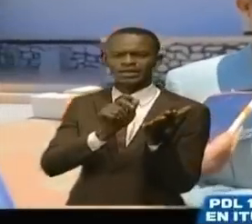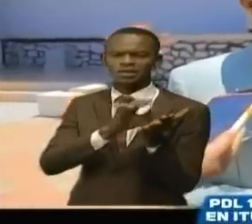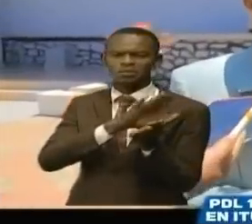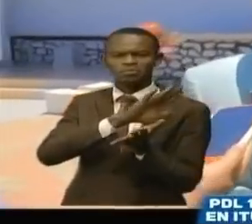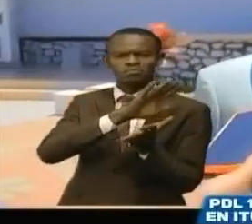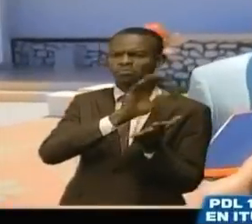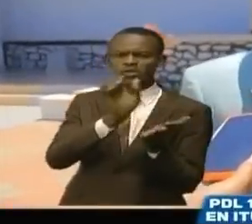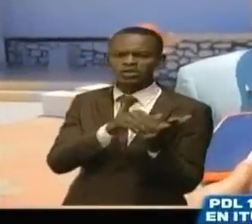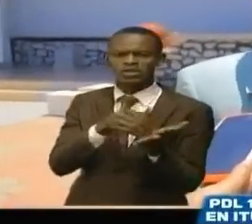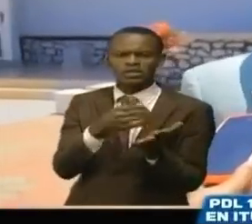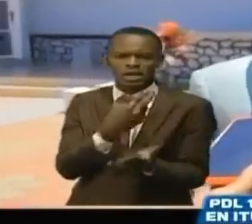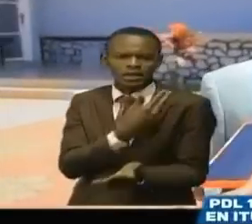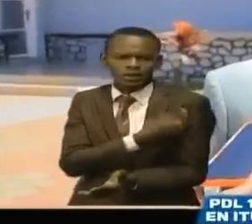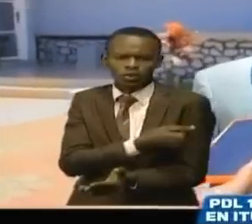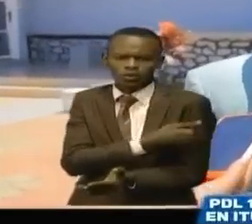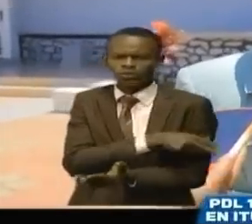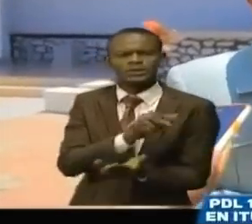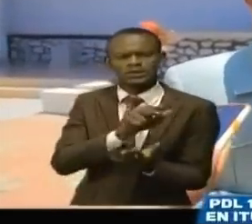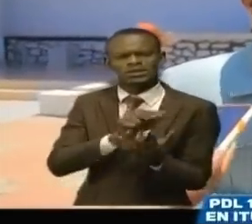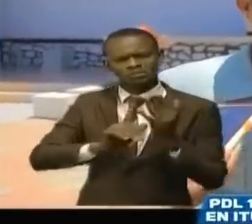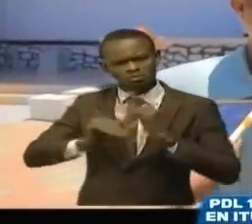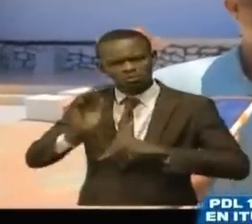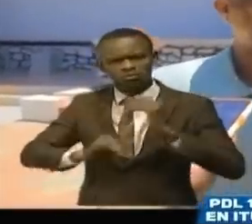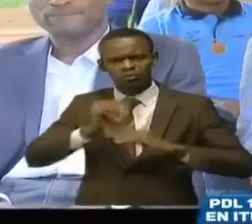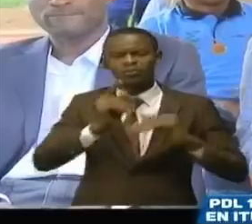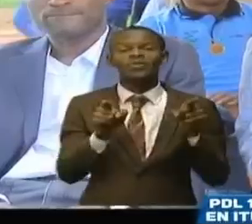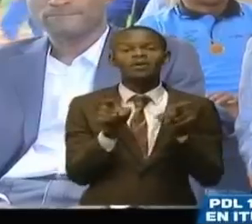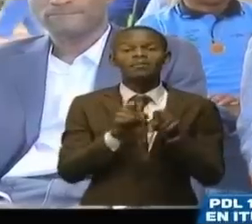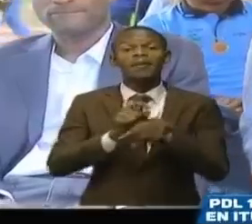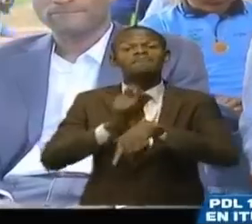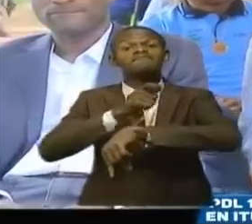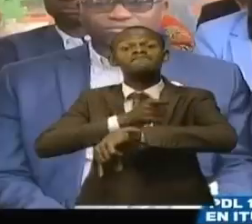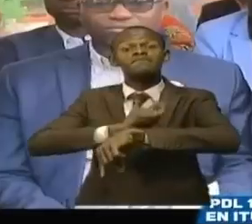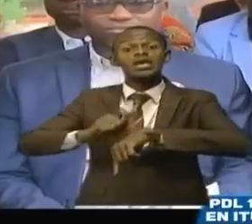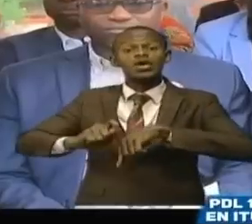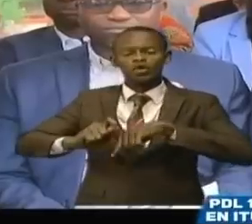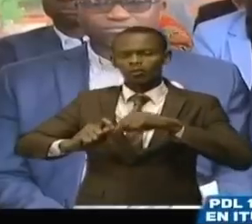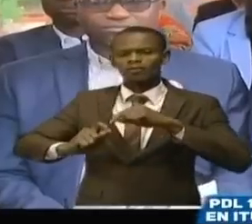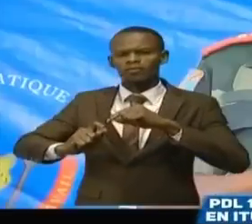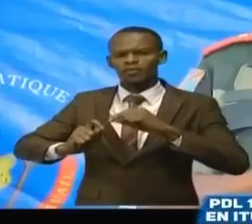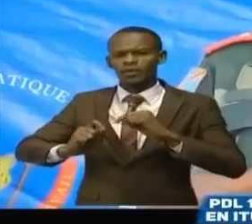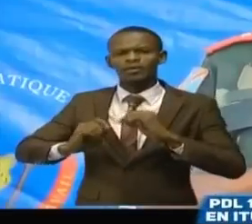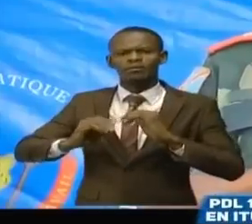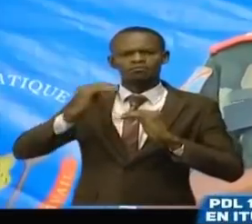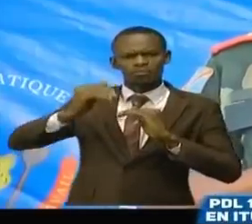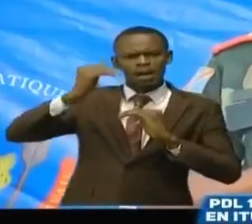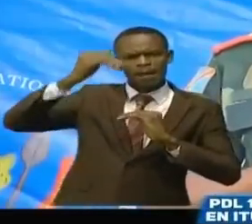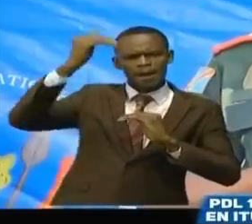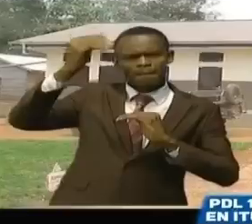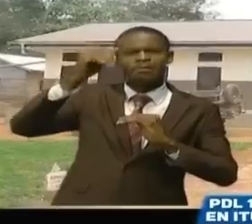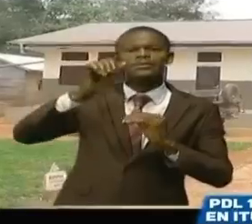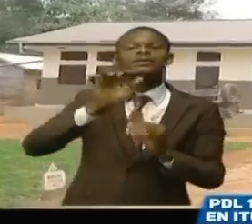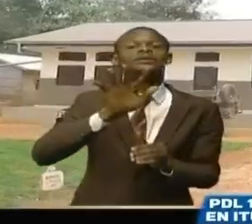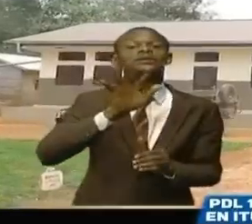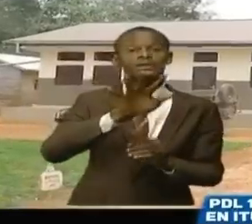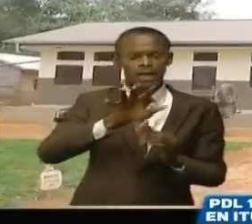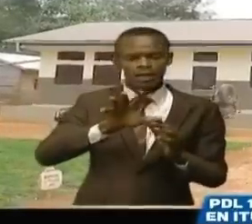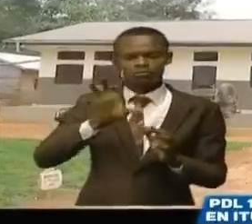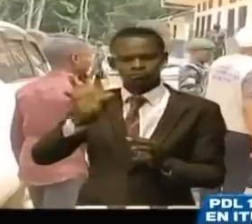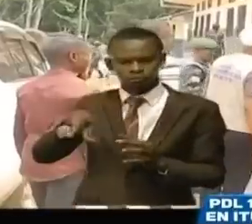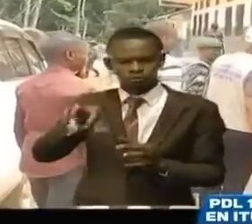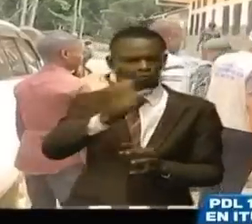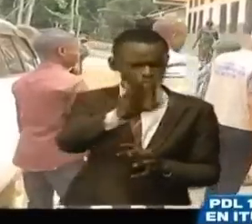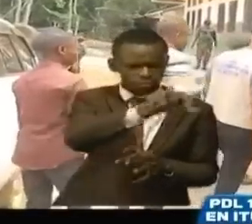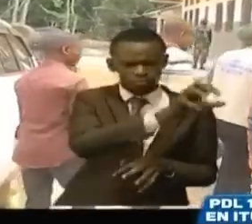bâtiments administratifs à raison des bâtiments par territoire. Depuis son lancement en octobre 2022 en Ituri, plus de